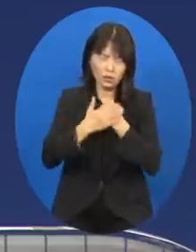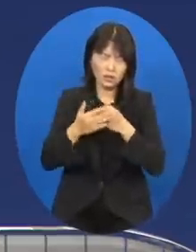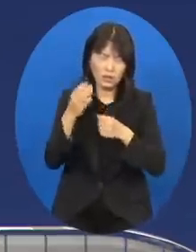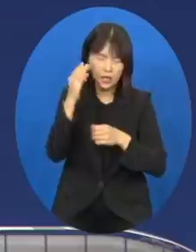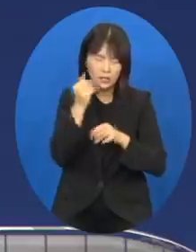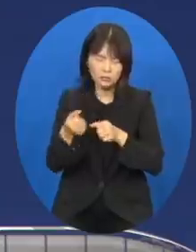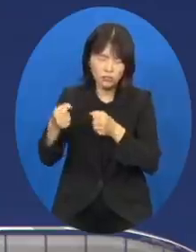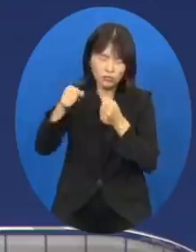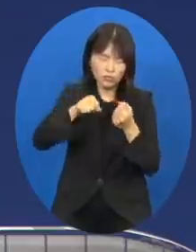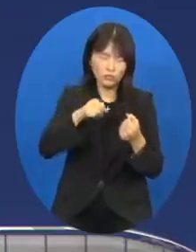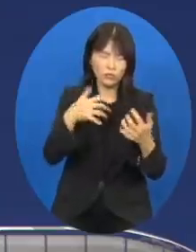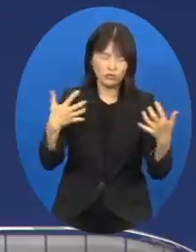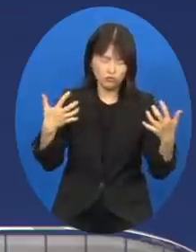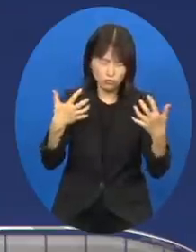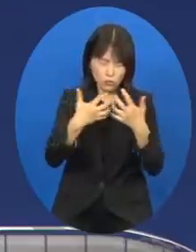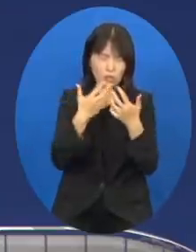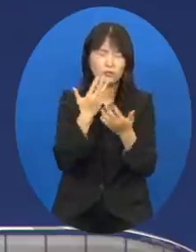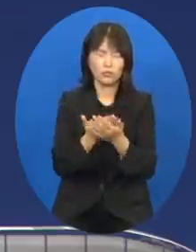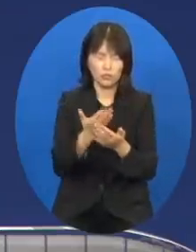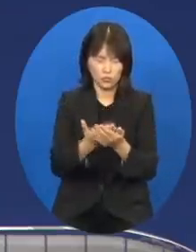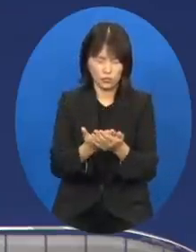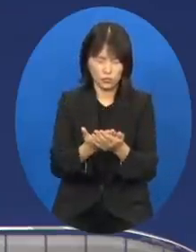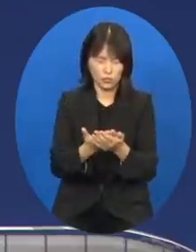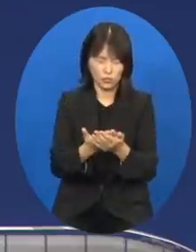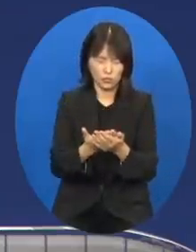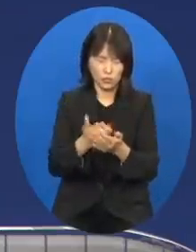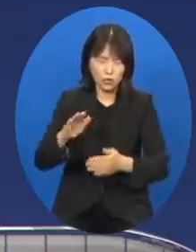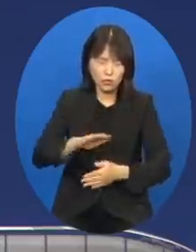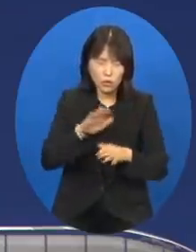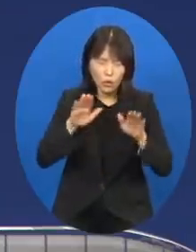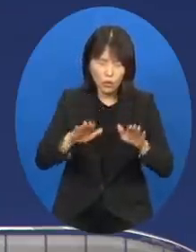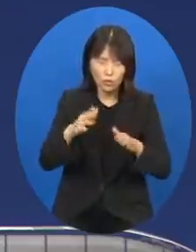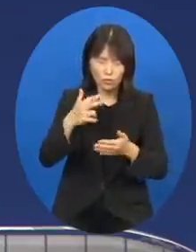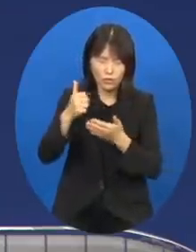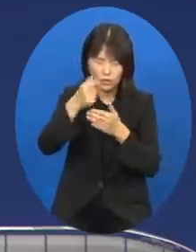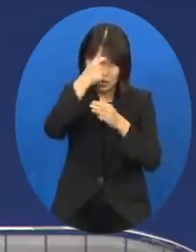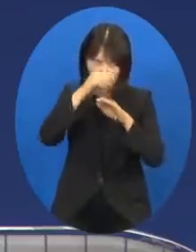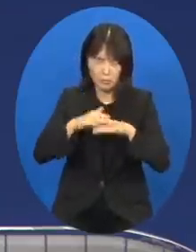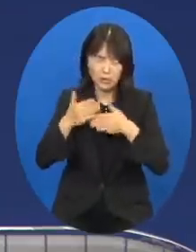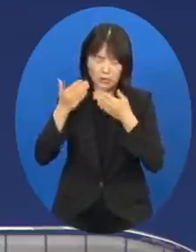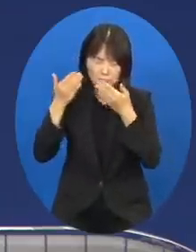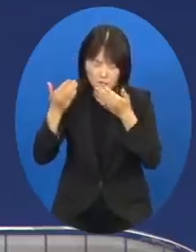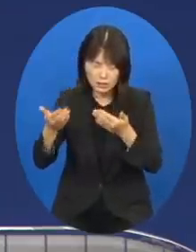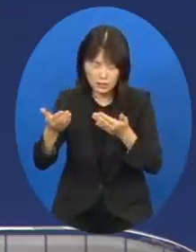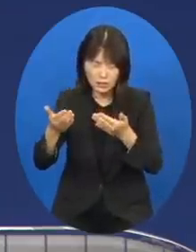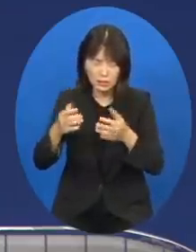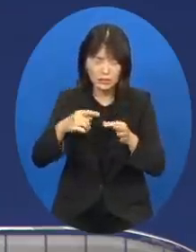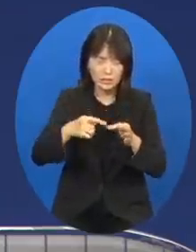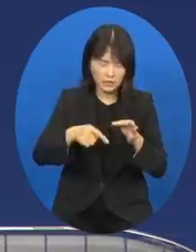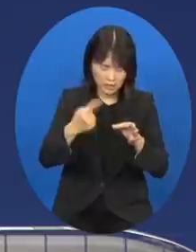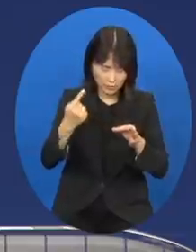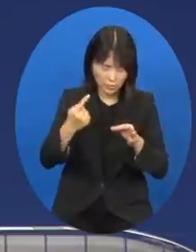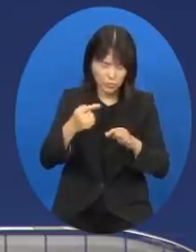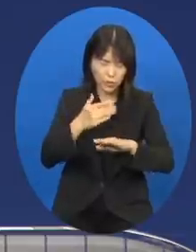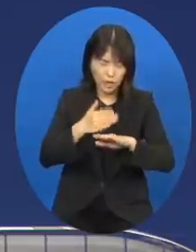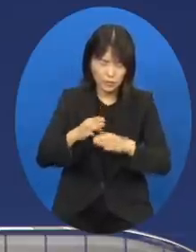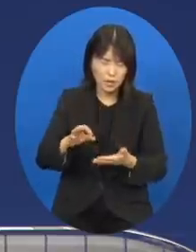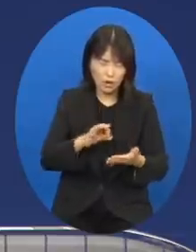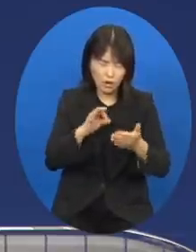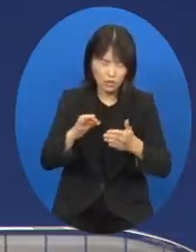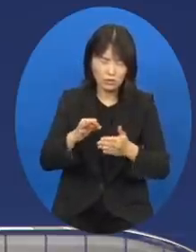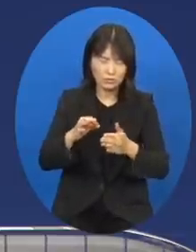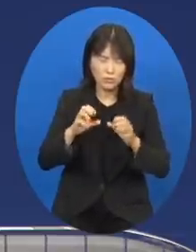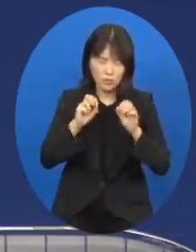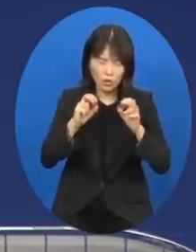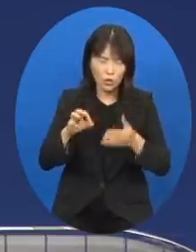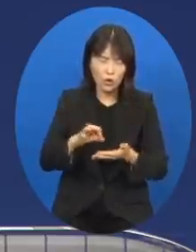부음이 충만하여 주옵소서. 우리가 오늘도 주께 예배하고 드리는 십일조와 감사헌금과